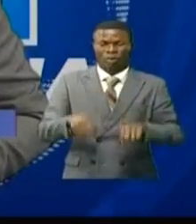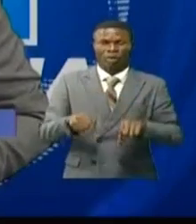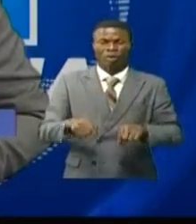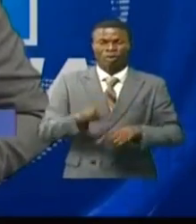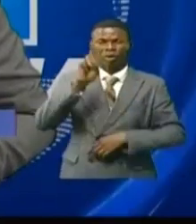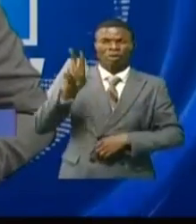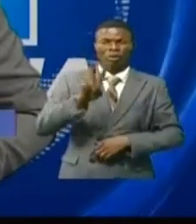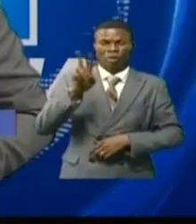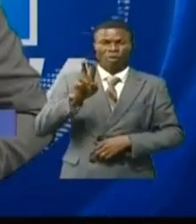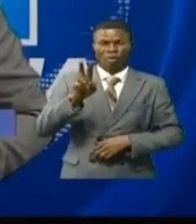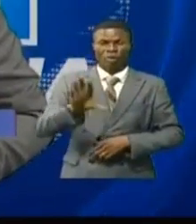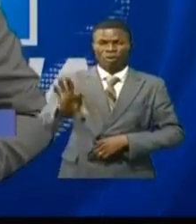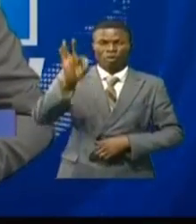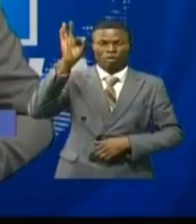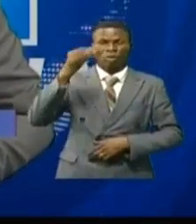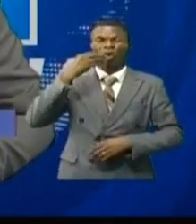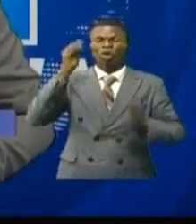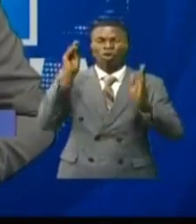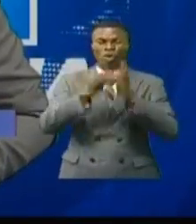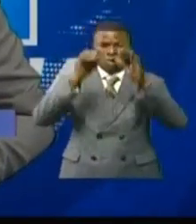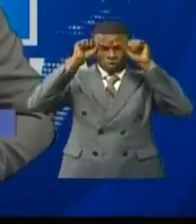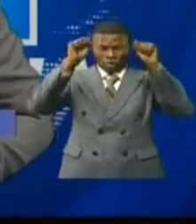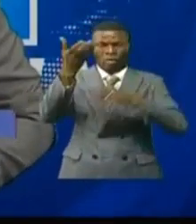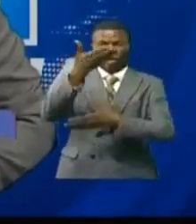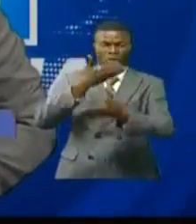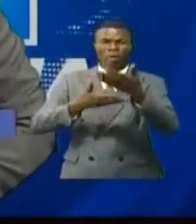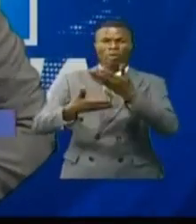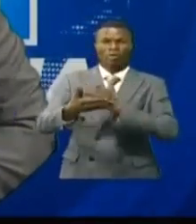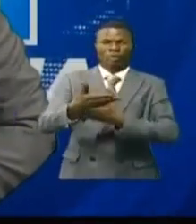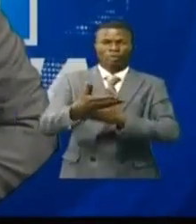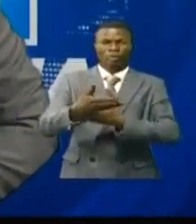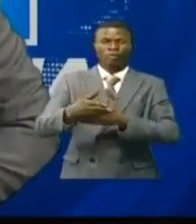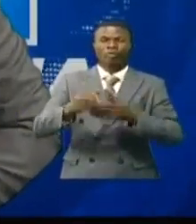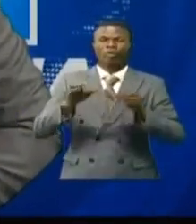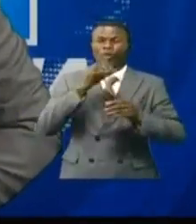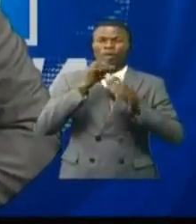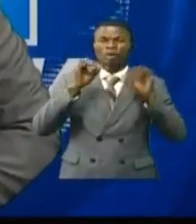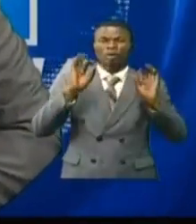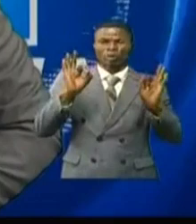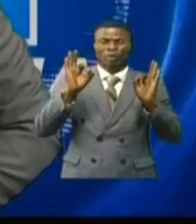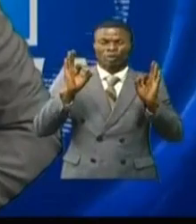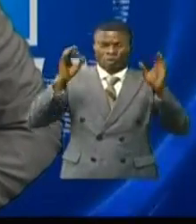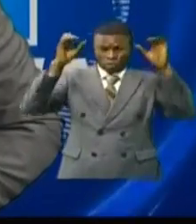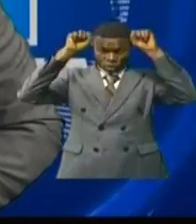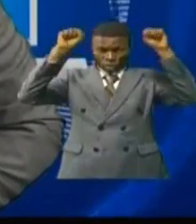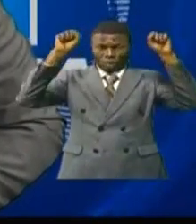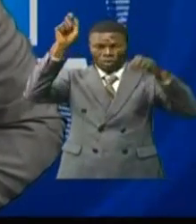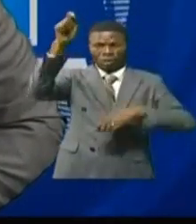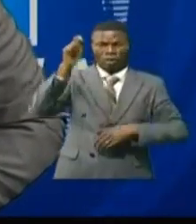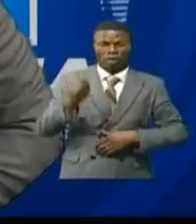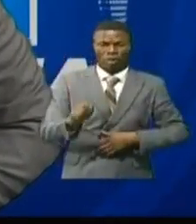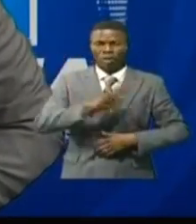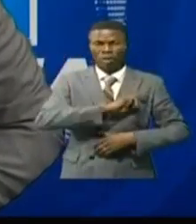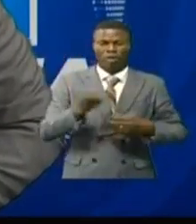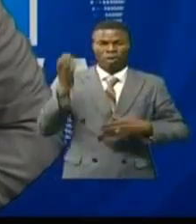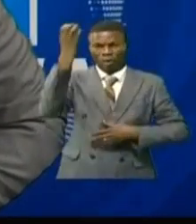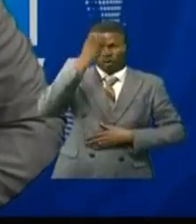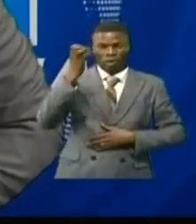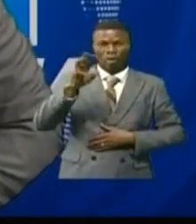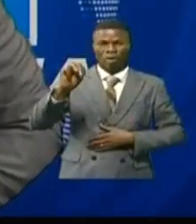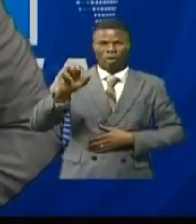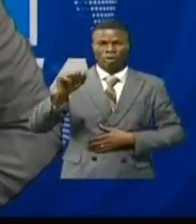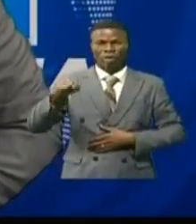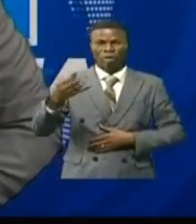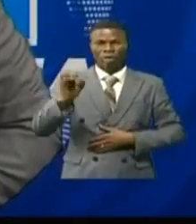vendredi. Nommé par ordonnance présidentielle en remplacement de l'actuel chef d'état-major général de FARDC, le général-major